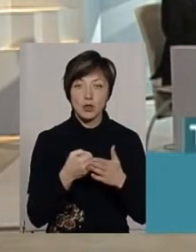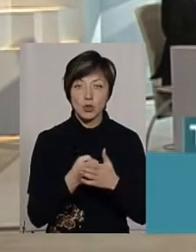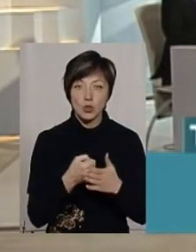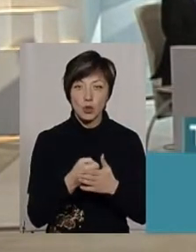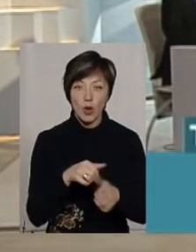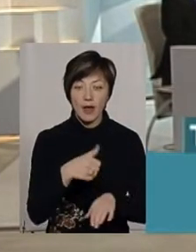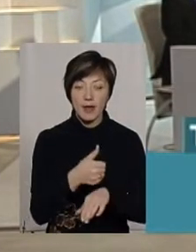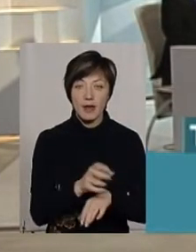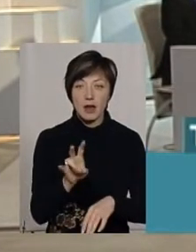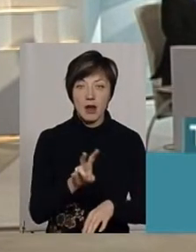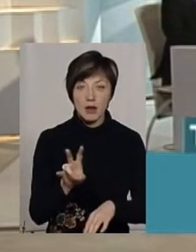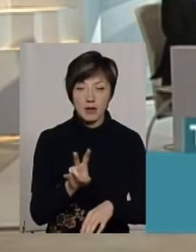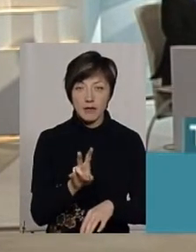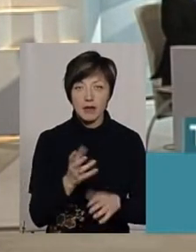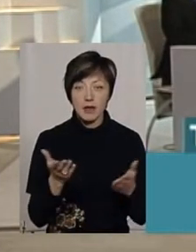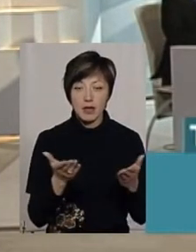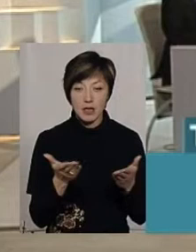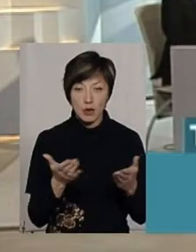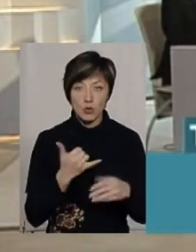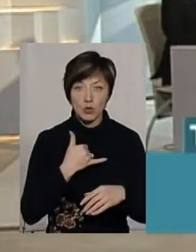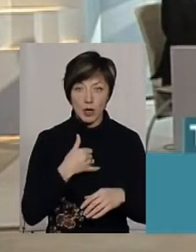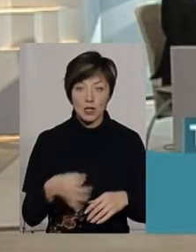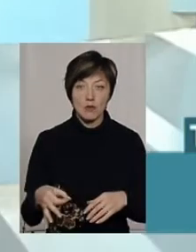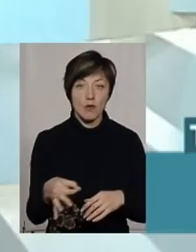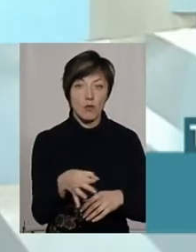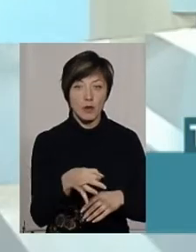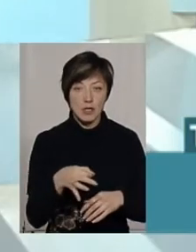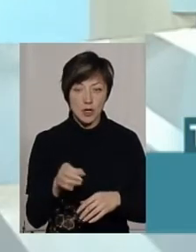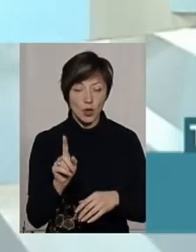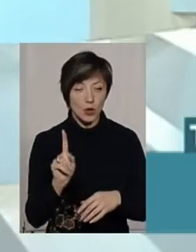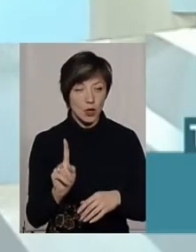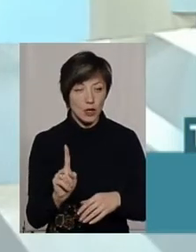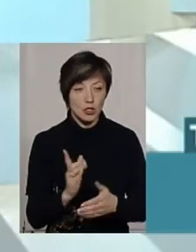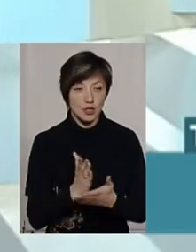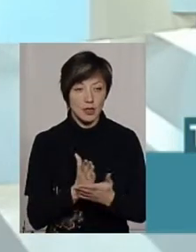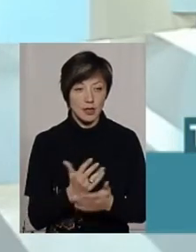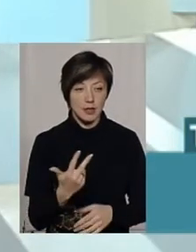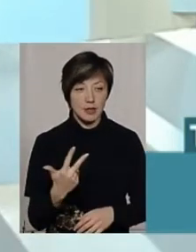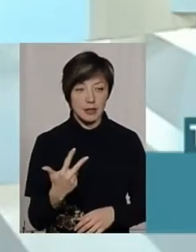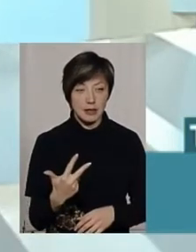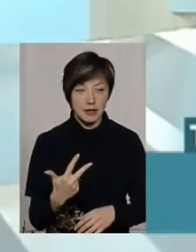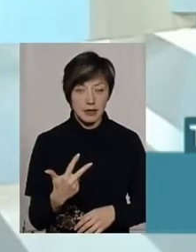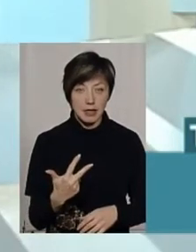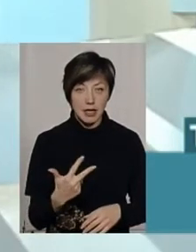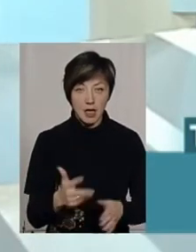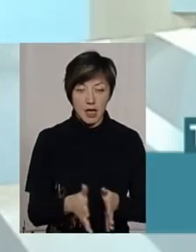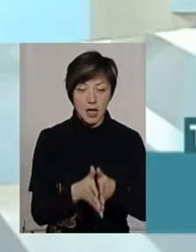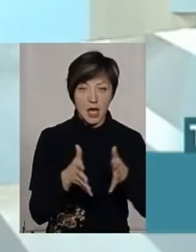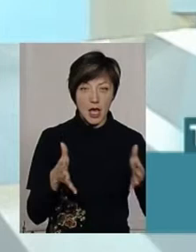до ієрархів, які очолюють. Бо в нас, в нашій області, до речі, є три